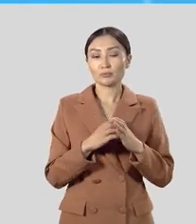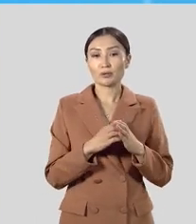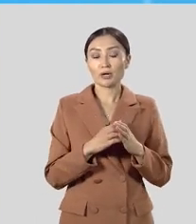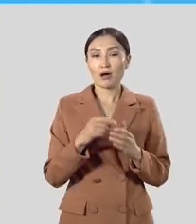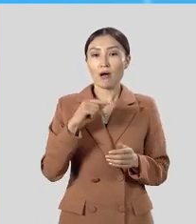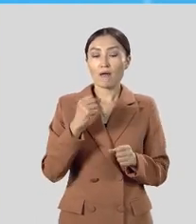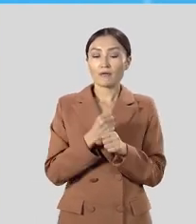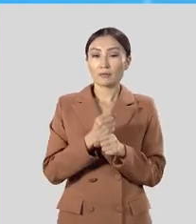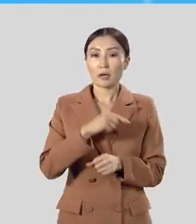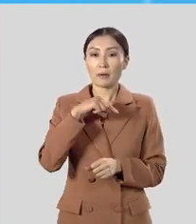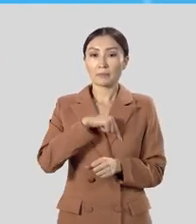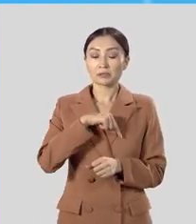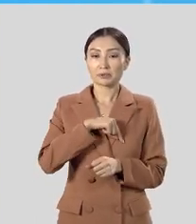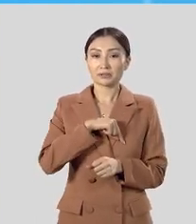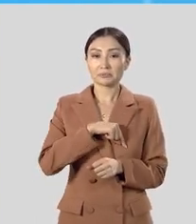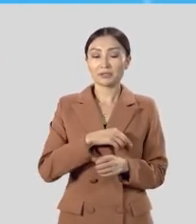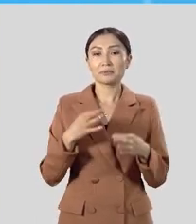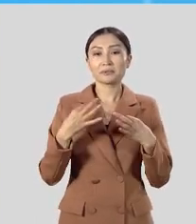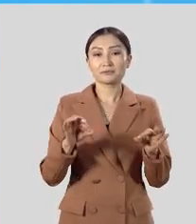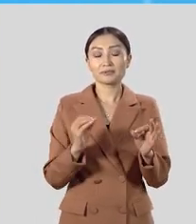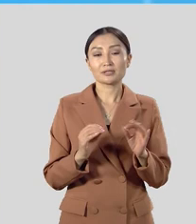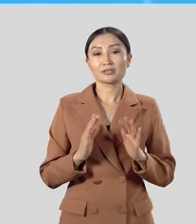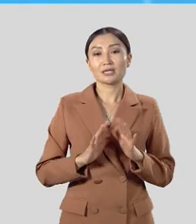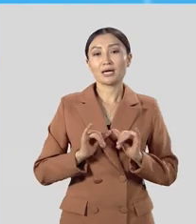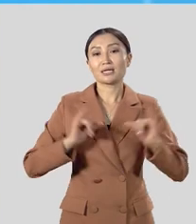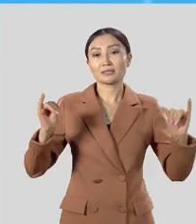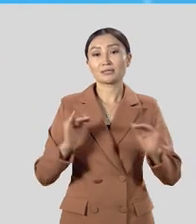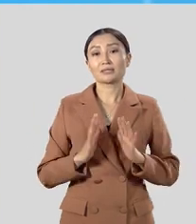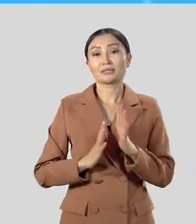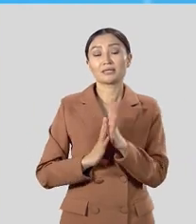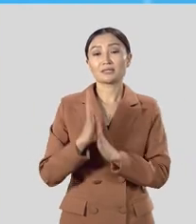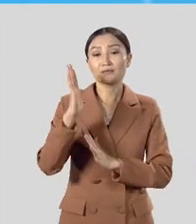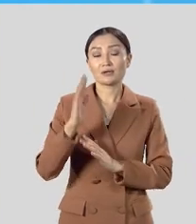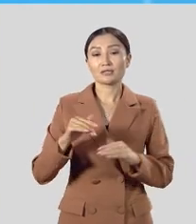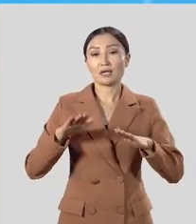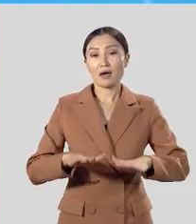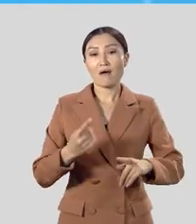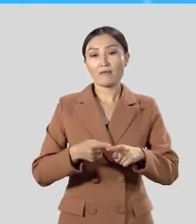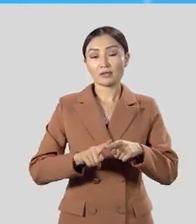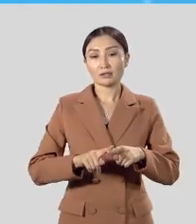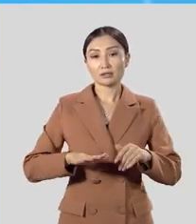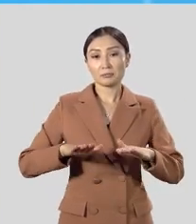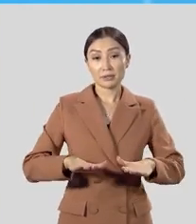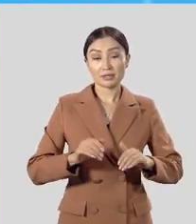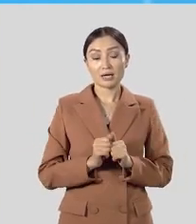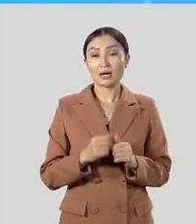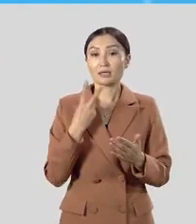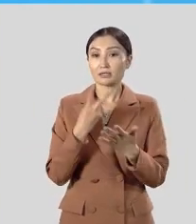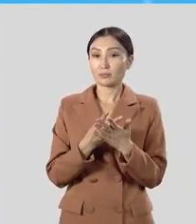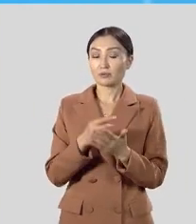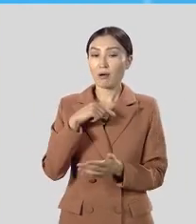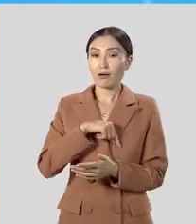выработались приспособления, позволяющие расти и развиваться в определенных условиях обитания. Давайте рассмотрим